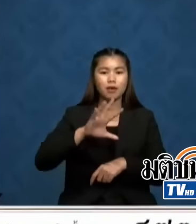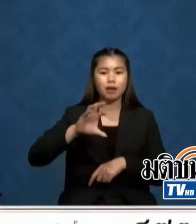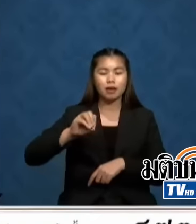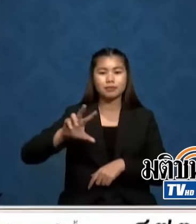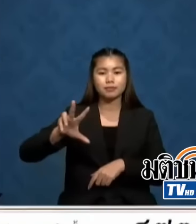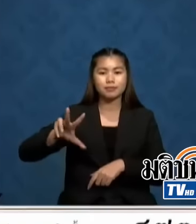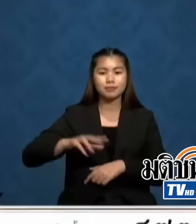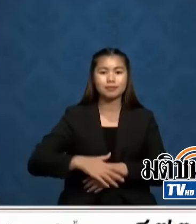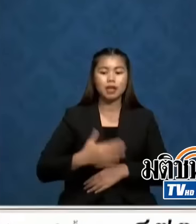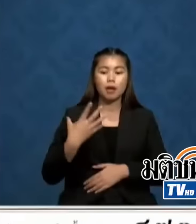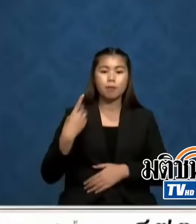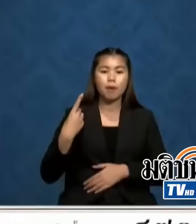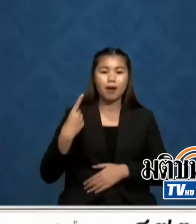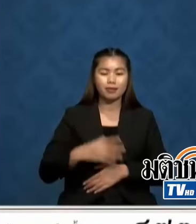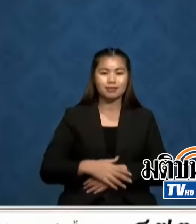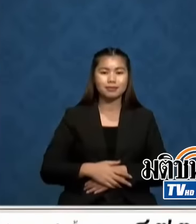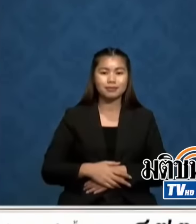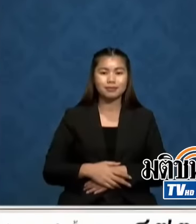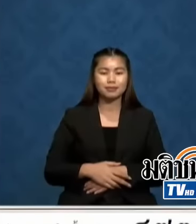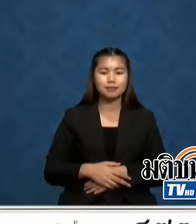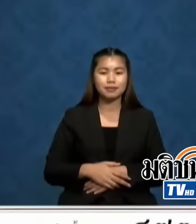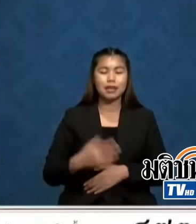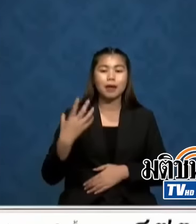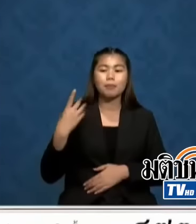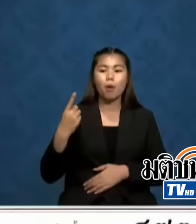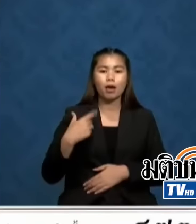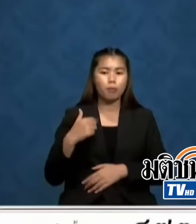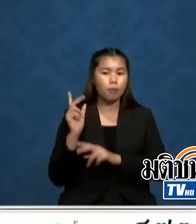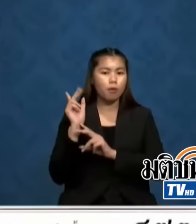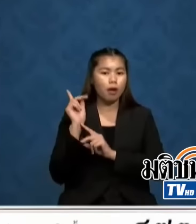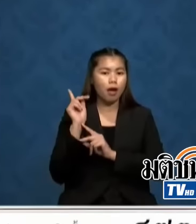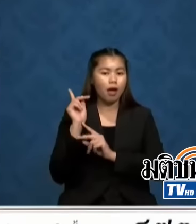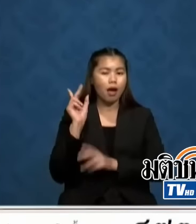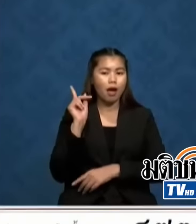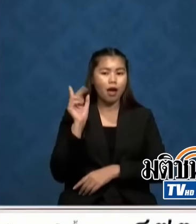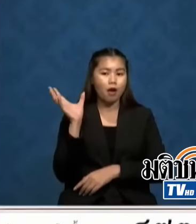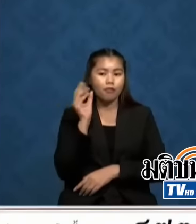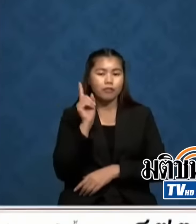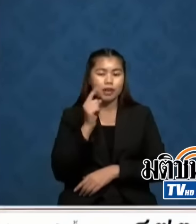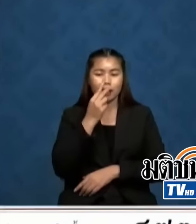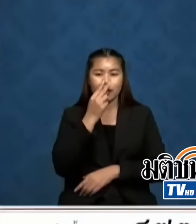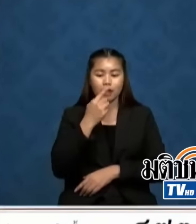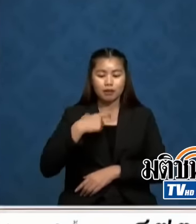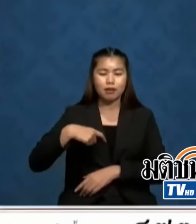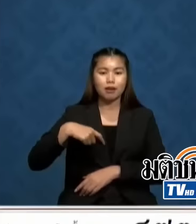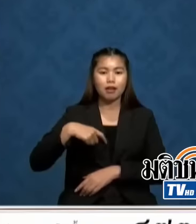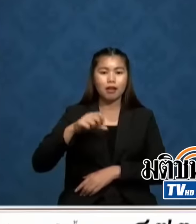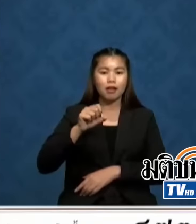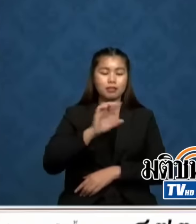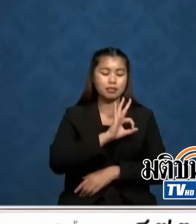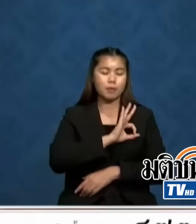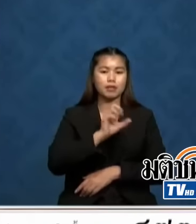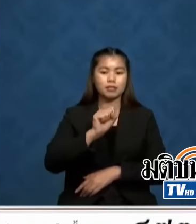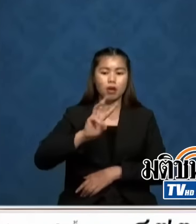2553เมื่อวานนะครับติดตามข่าวทางสวก็ลงมติ 3วาระ